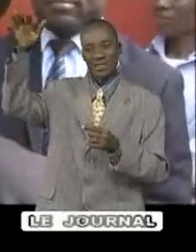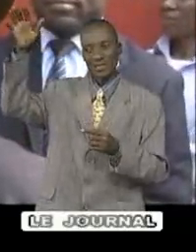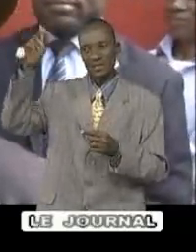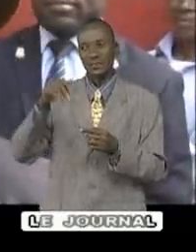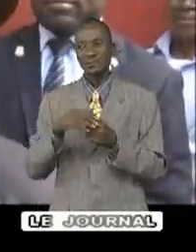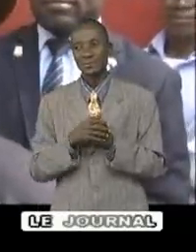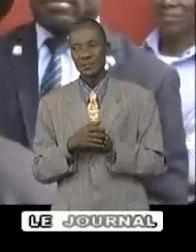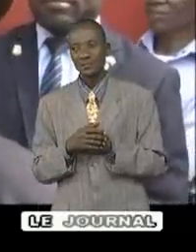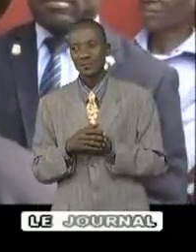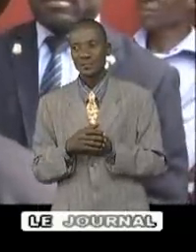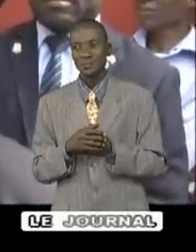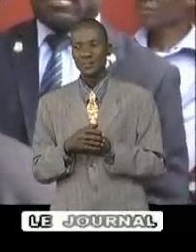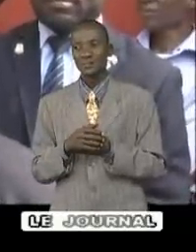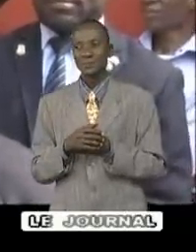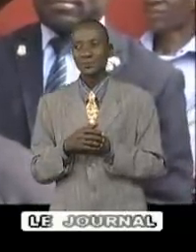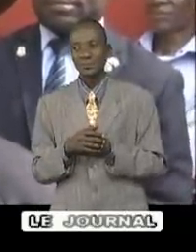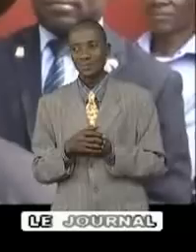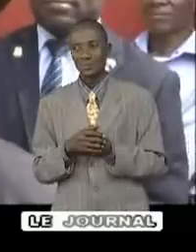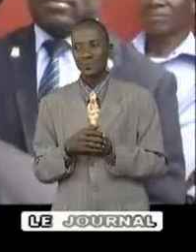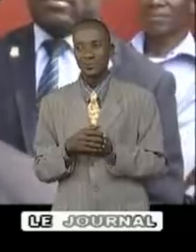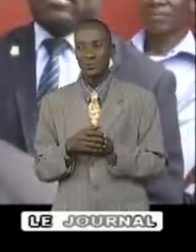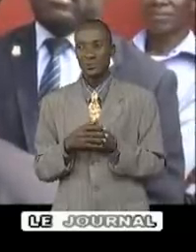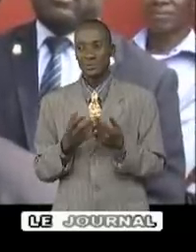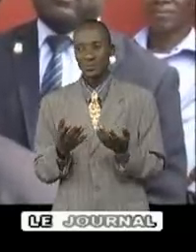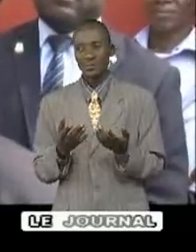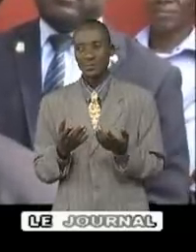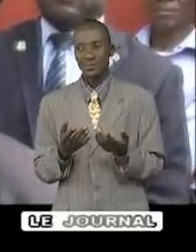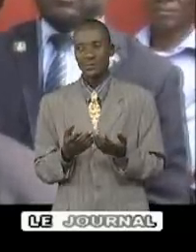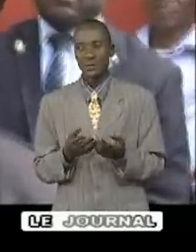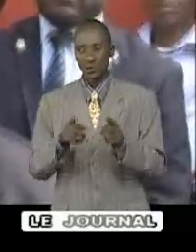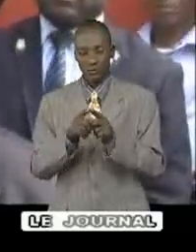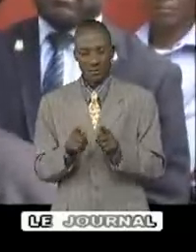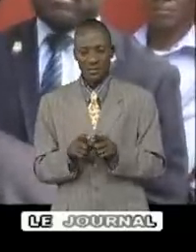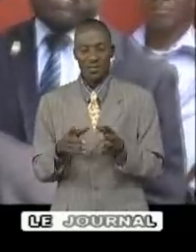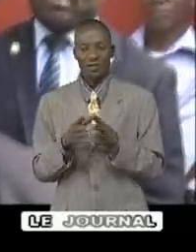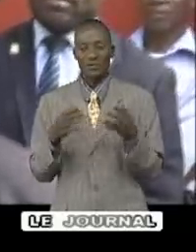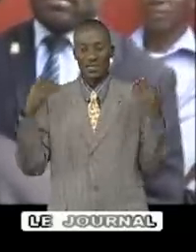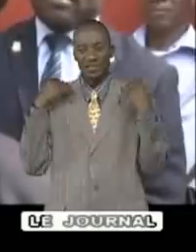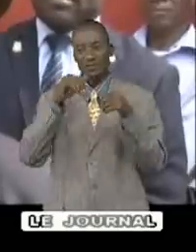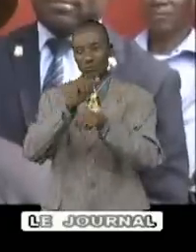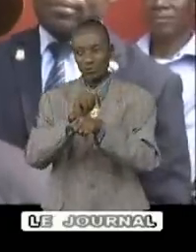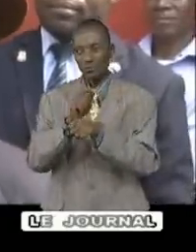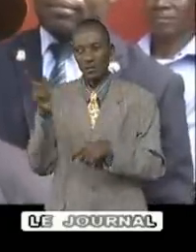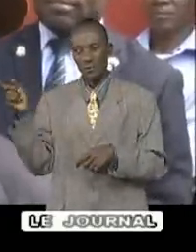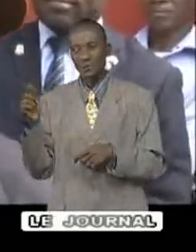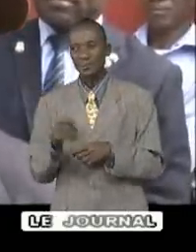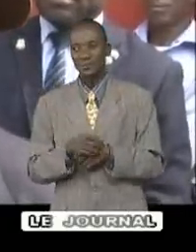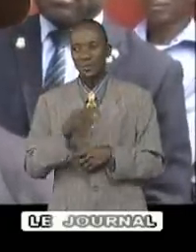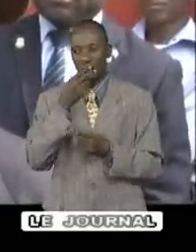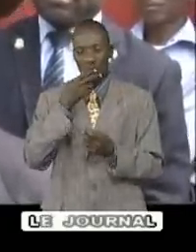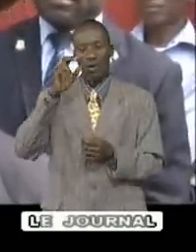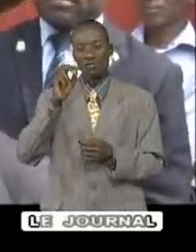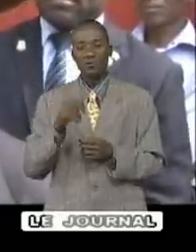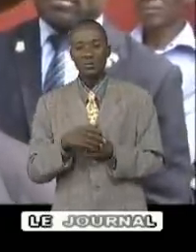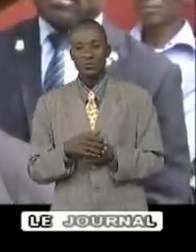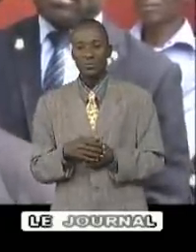le relais avec des notables, entre guillemets, la notabilité, qu'elle soit à Bukavu ou qu'elle soit